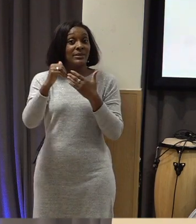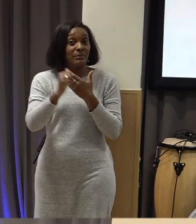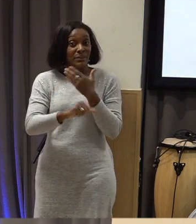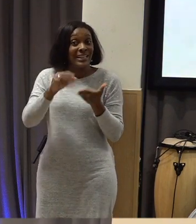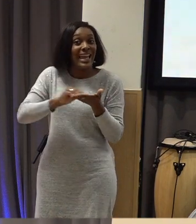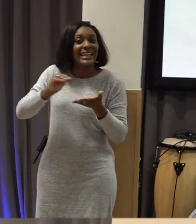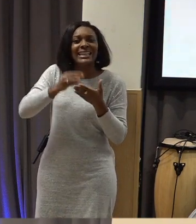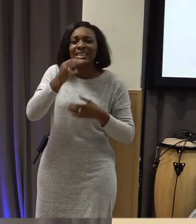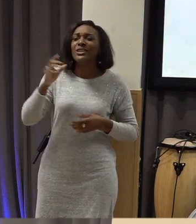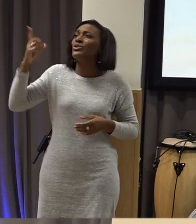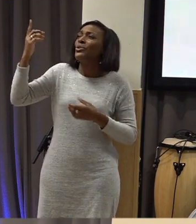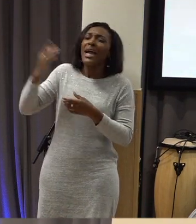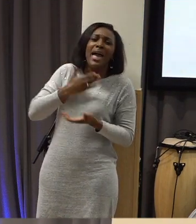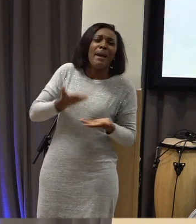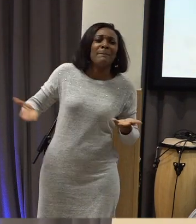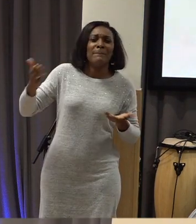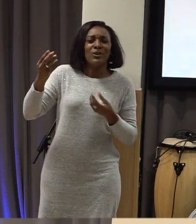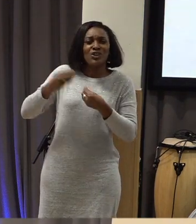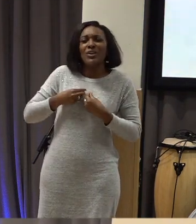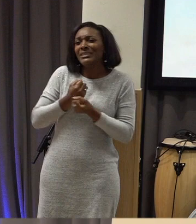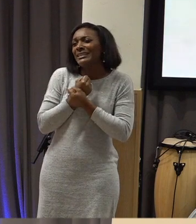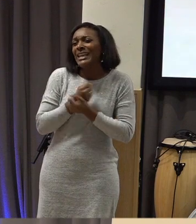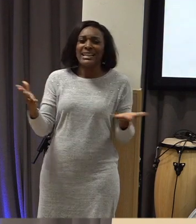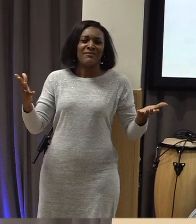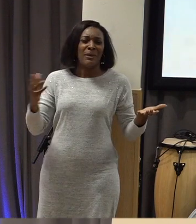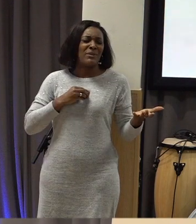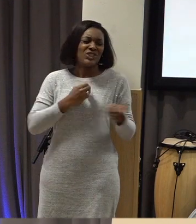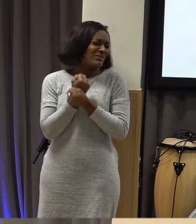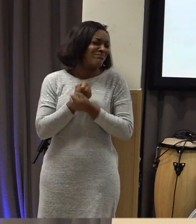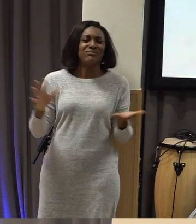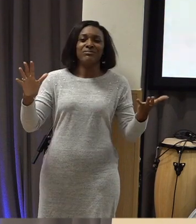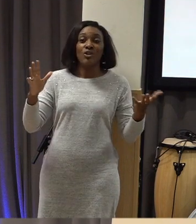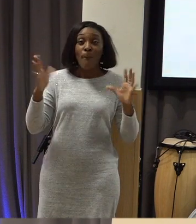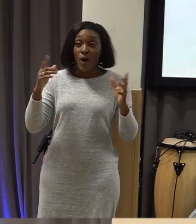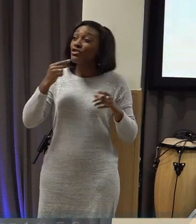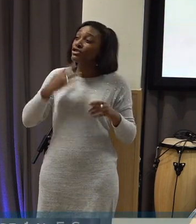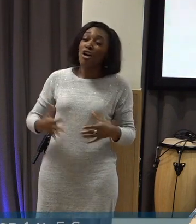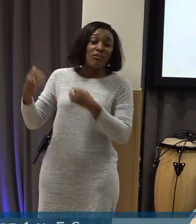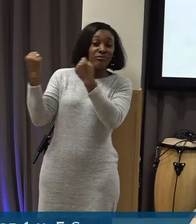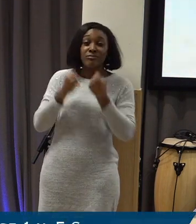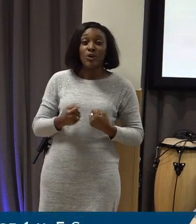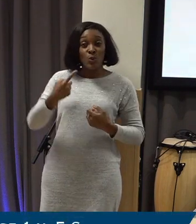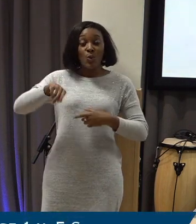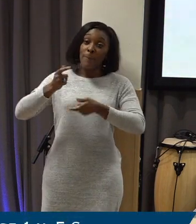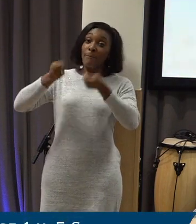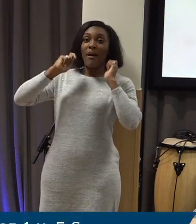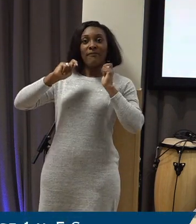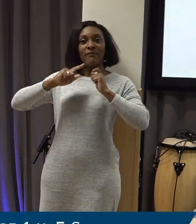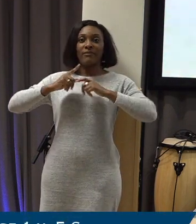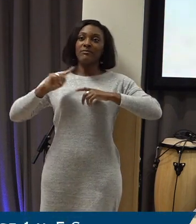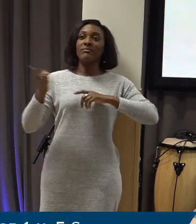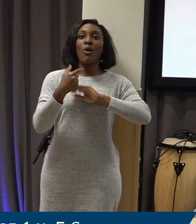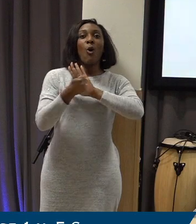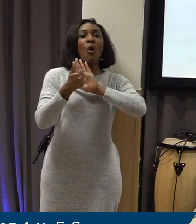aime, qui nous a délivrés de nos péchés par son sang et qui a fait de nous un royaume des sacrificateurs pour Dieu son Père.